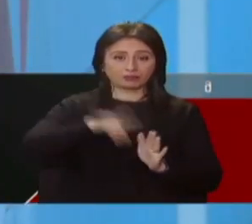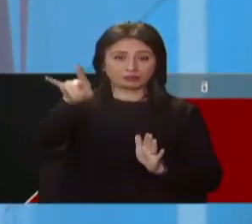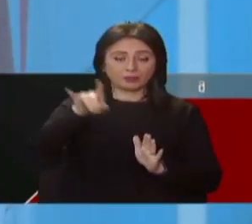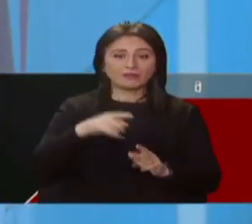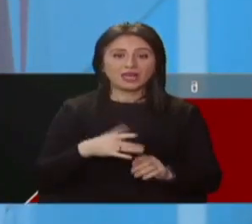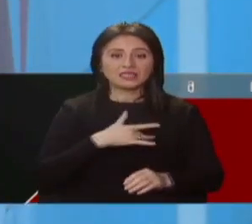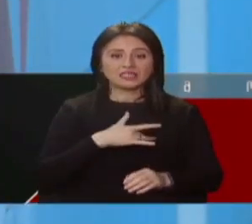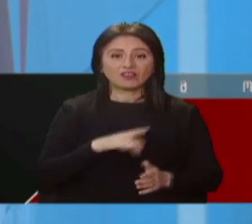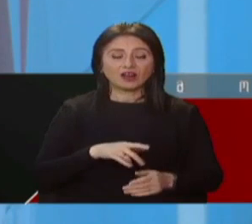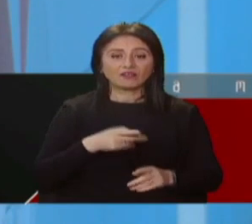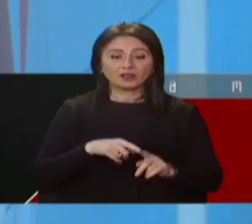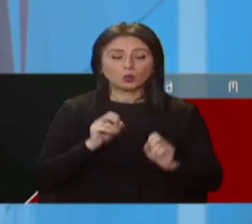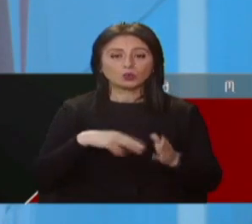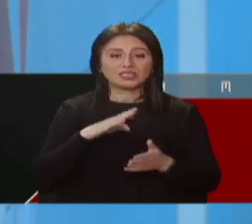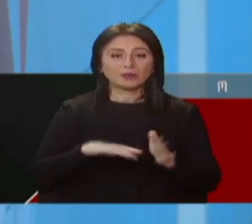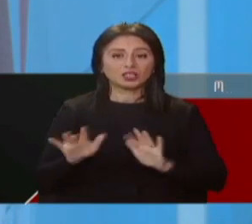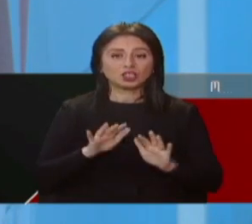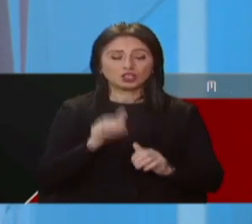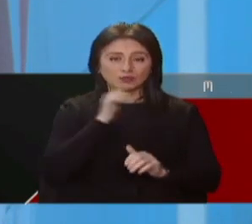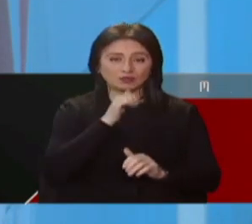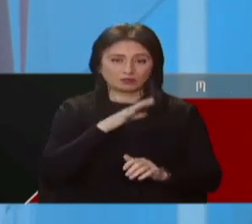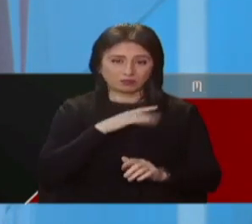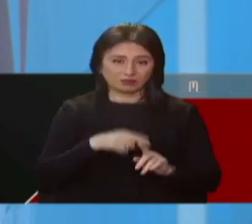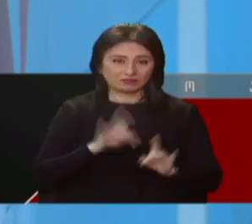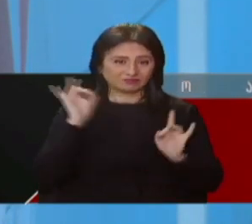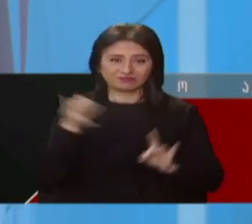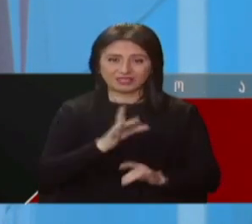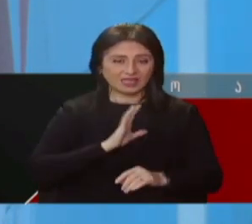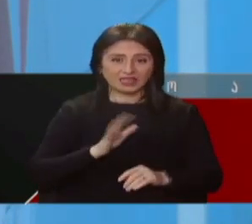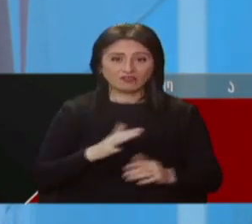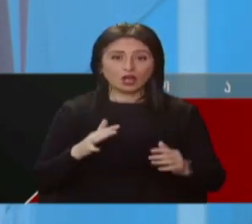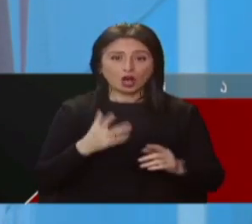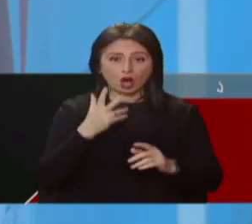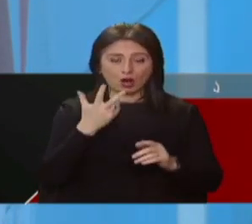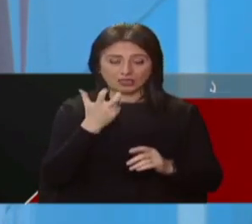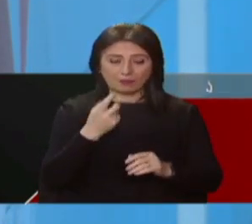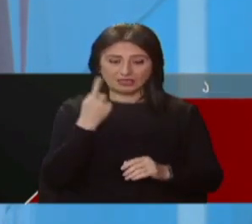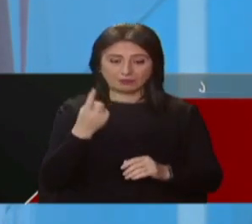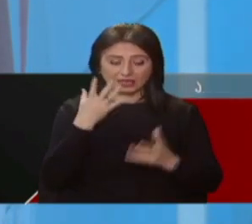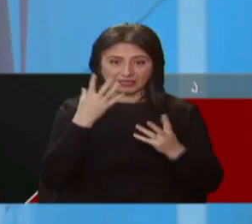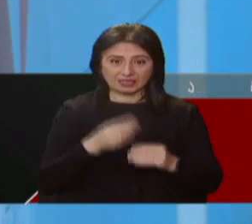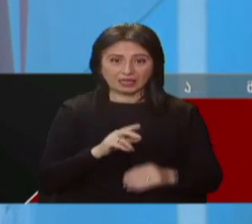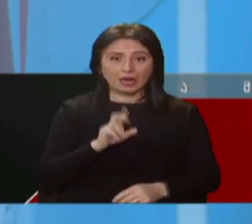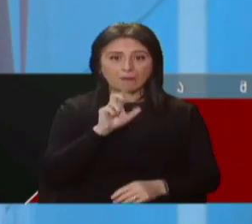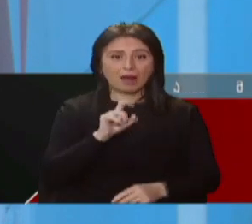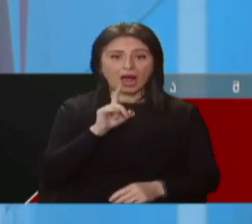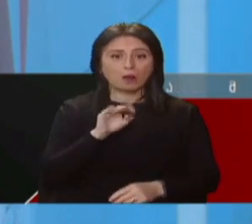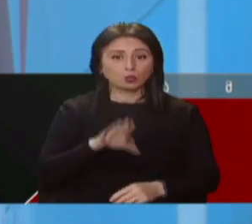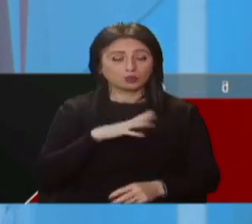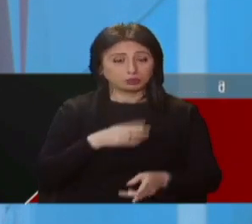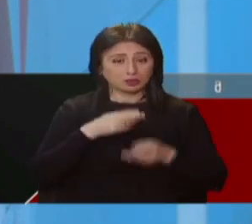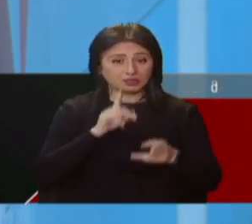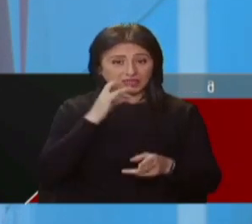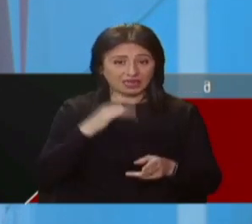მიფრინავდა. სავარაუდოდ ვიზიტი უსაფრთხოების ზომებიდან გამომდინარე არ გახმაურდა. ომის 301 დღეს ზელენსკი ბახმუტში იყო ჩასული, იქედან კი,